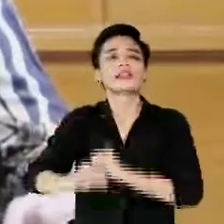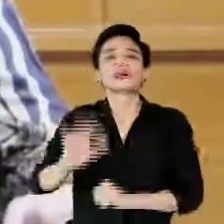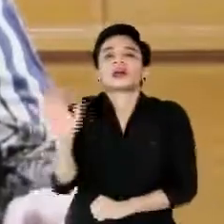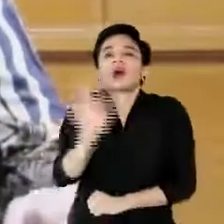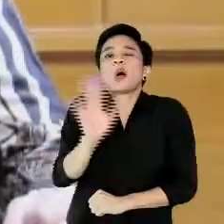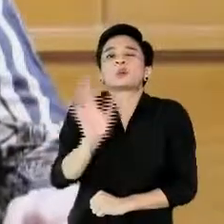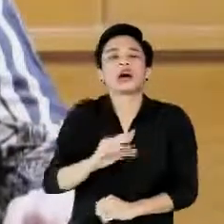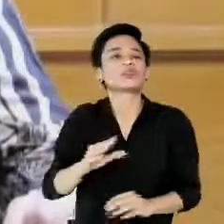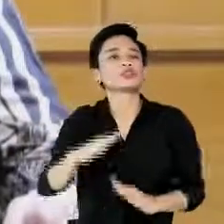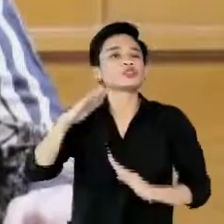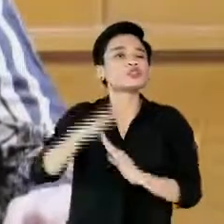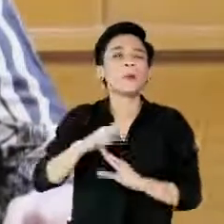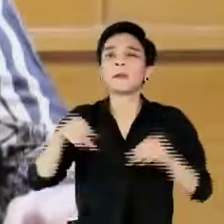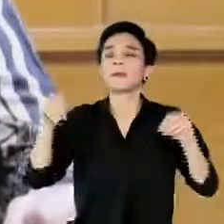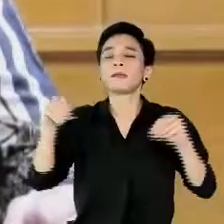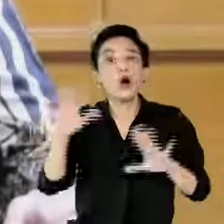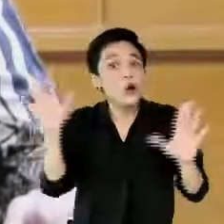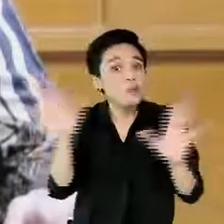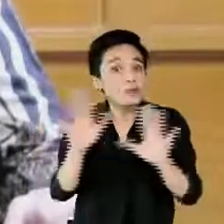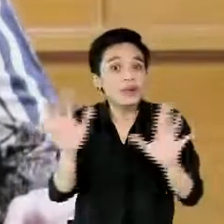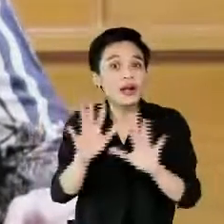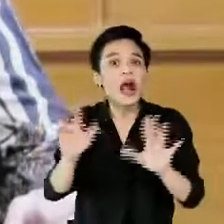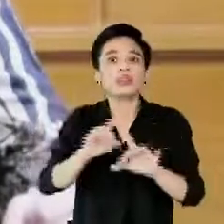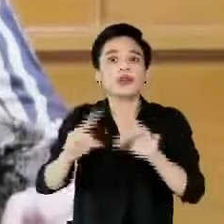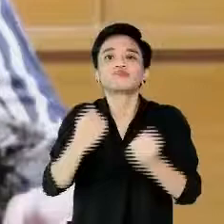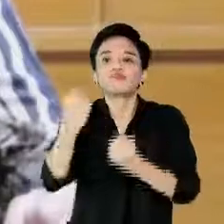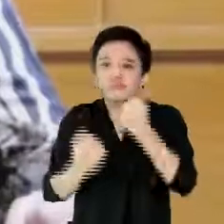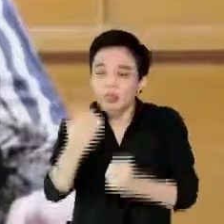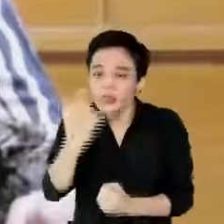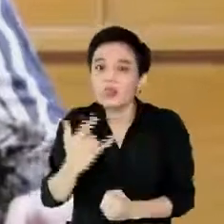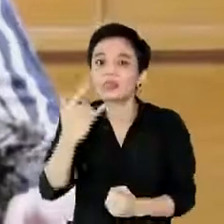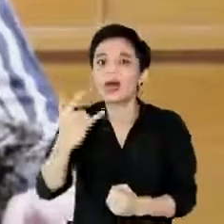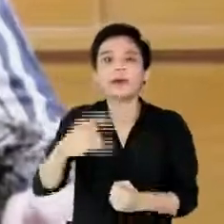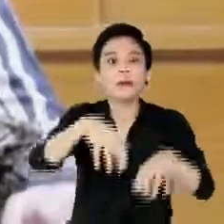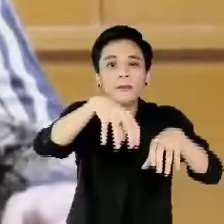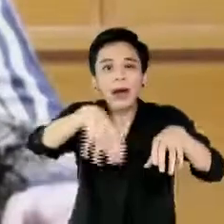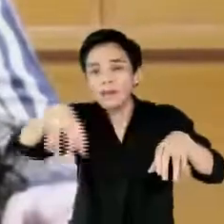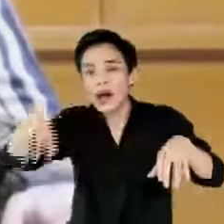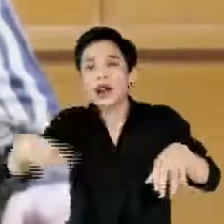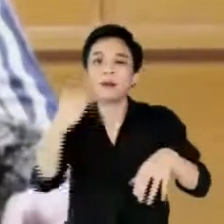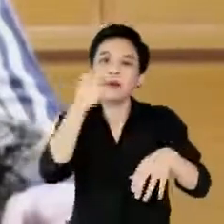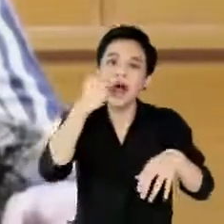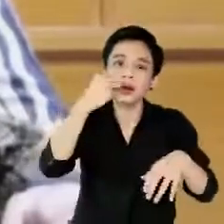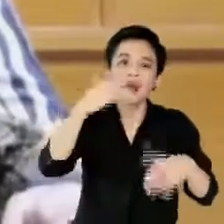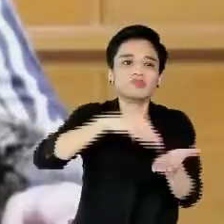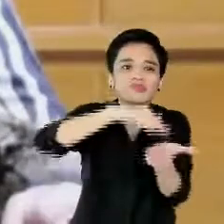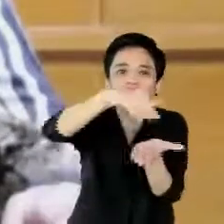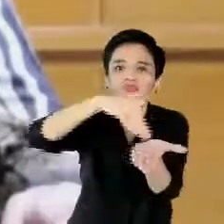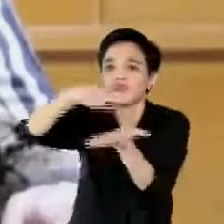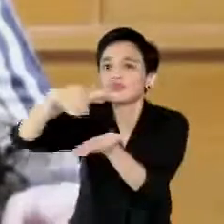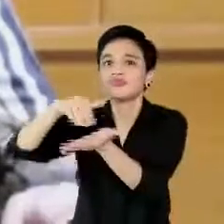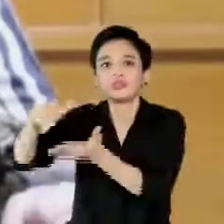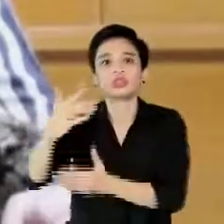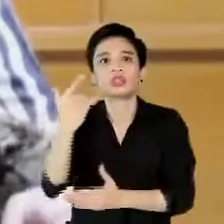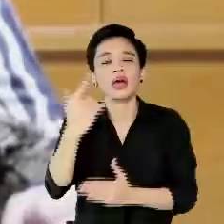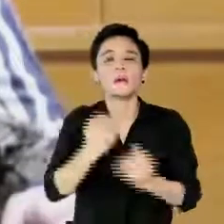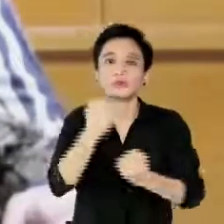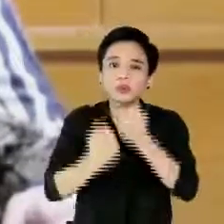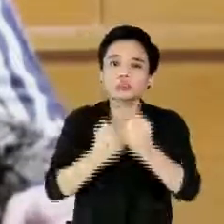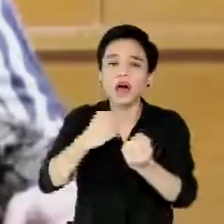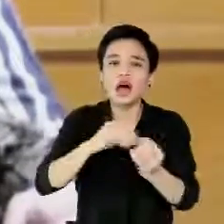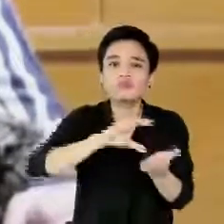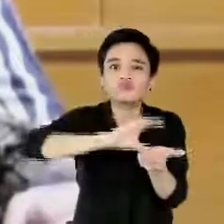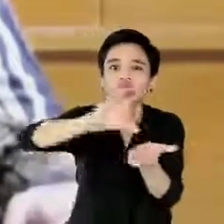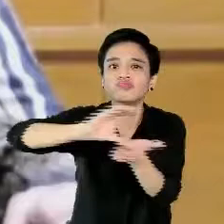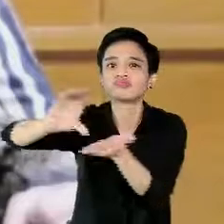tujuan kita tetapi Mari kita pastikan kelancangan logistik kelancaran kegiatan ekonomi tetap menjadi prioritas tetapi diatas